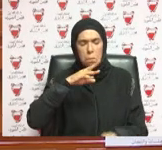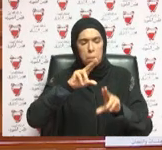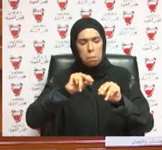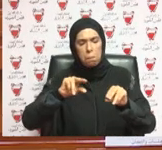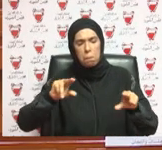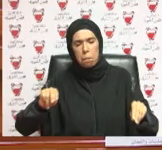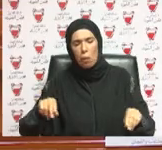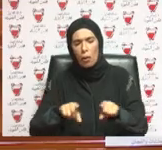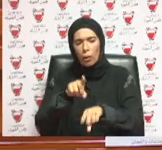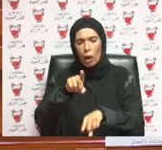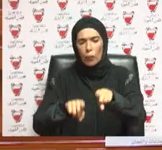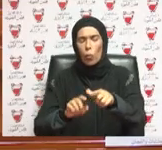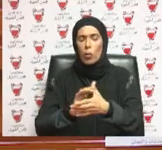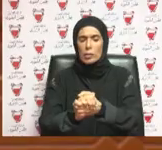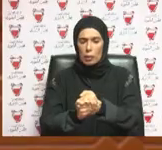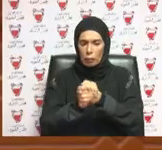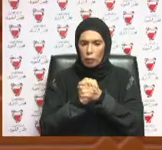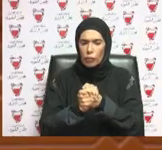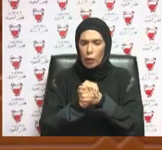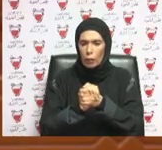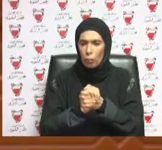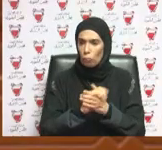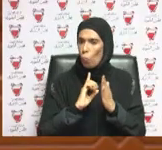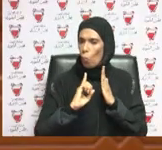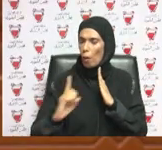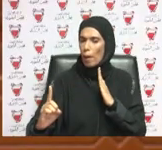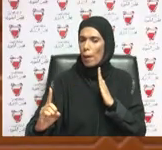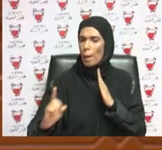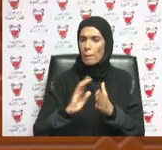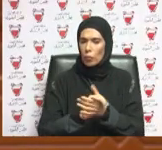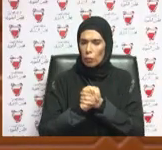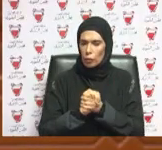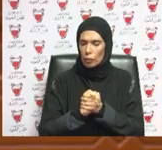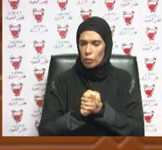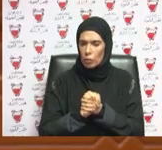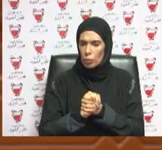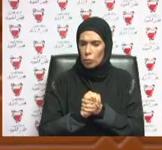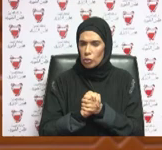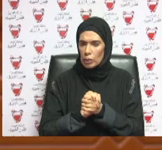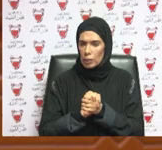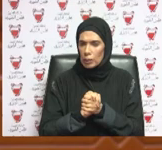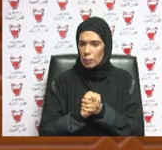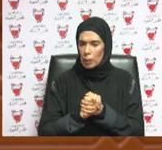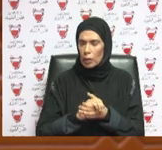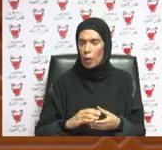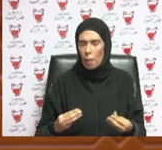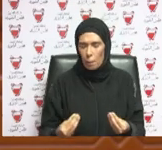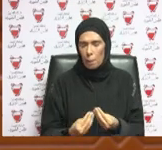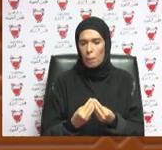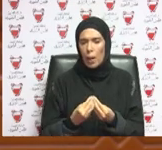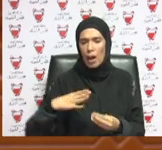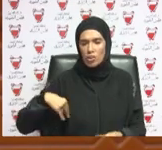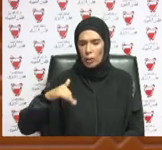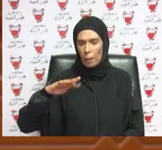وأخا وصديقا وموجها، صديق دربه سمو الشيخ محمد بن مبارك